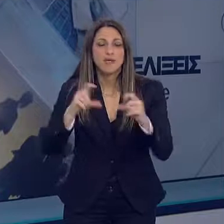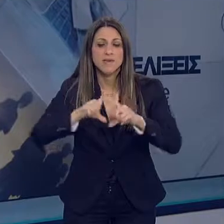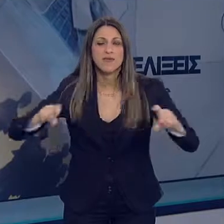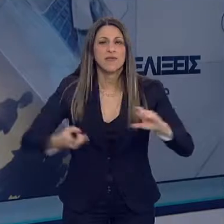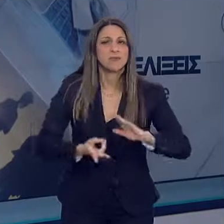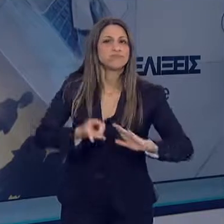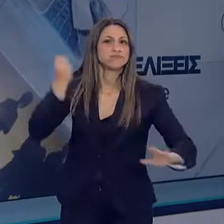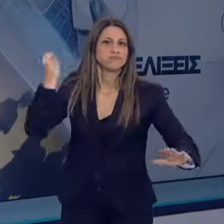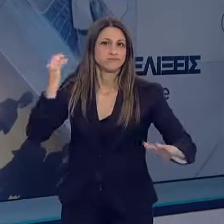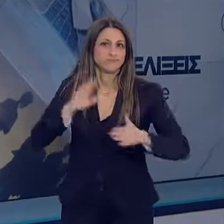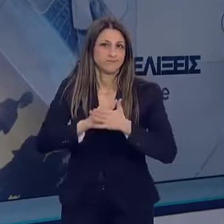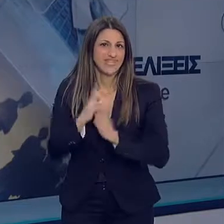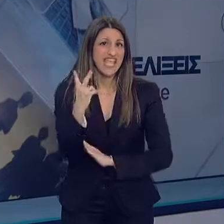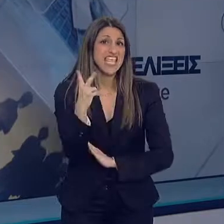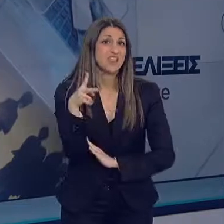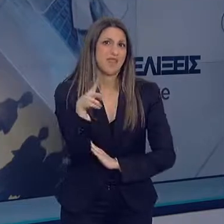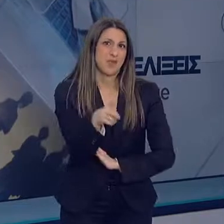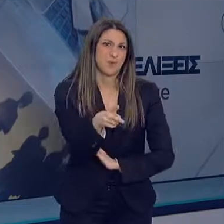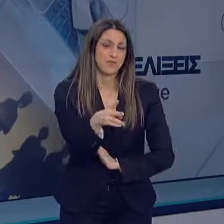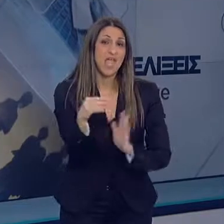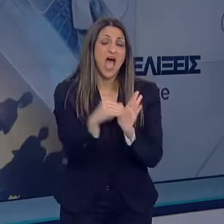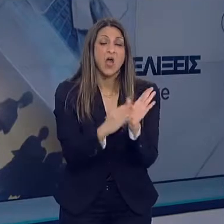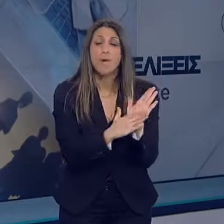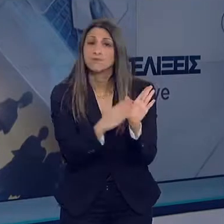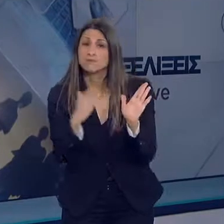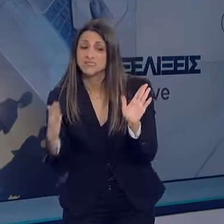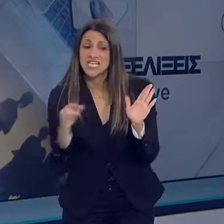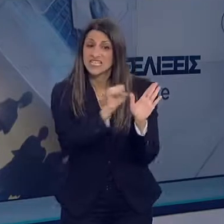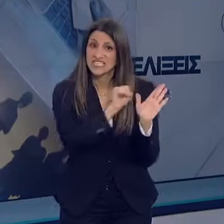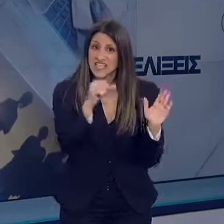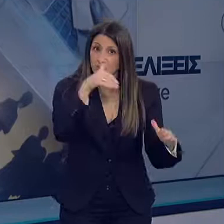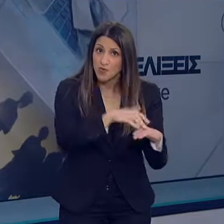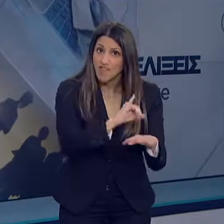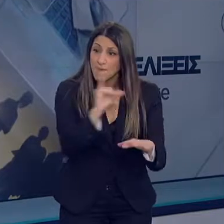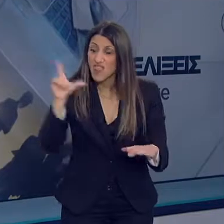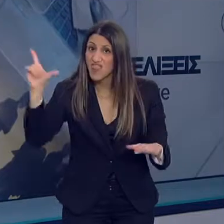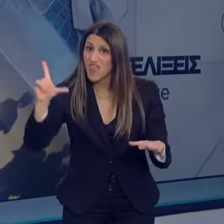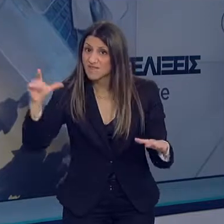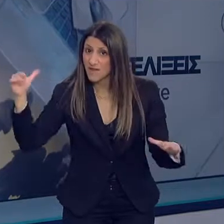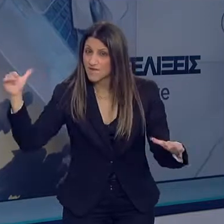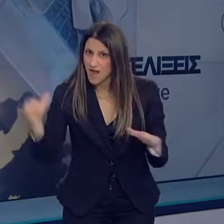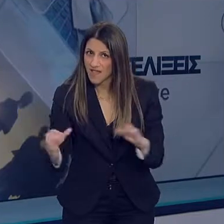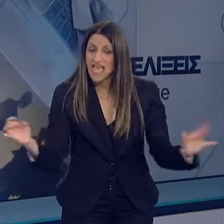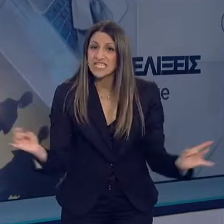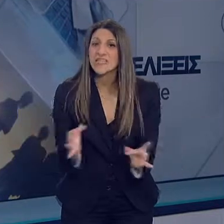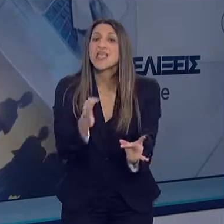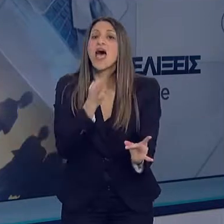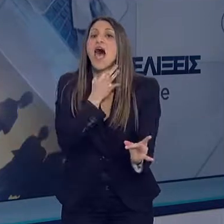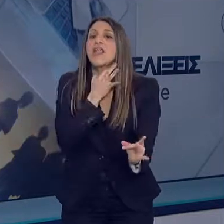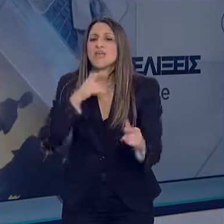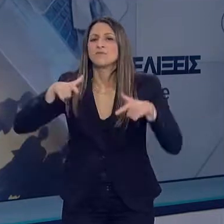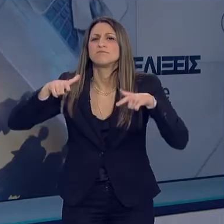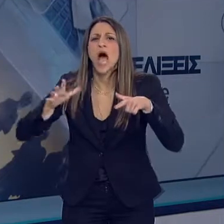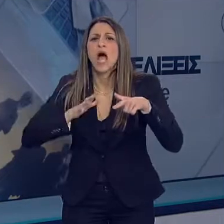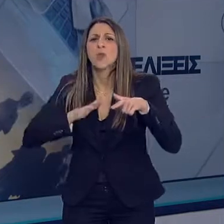άσκοπη μετακίνηση. Ταυτόχρονα, για το ίδιο διάστημα, η κατεξαίρεση μετακίνηση για παροχή βοηθείας σε ανθρώπους που βρίσκονται σε ανάγκη,